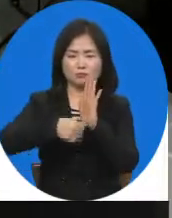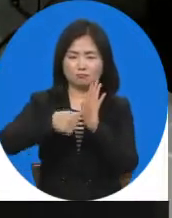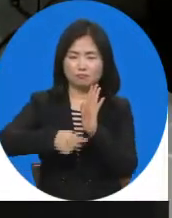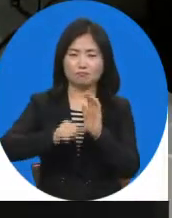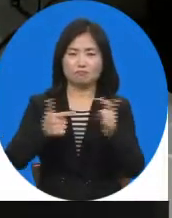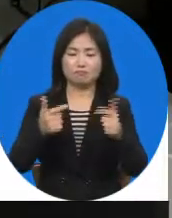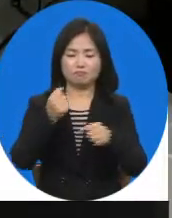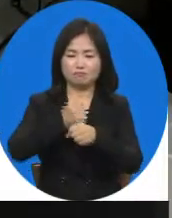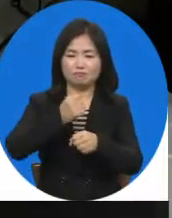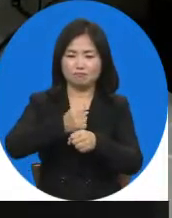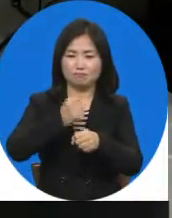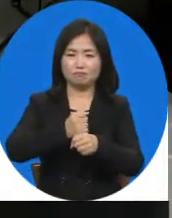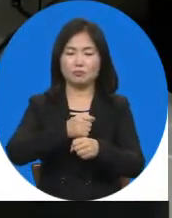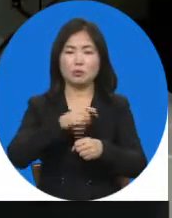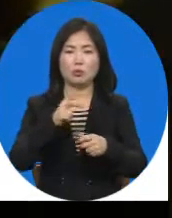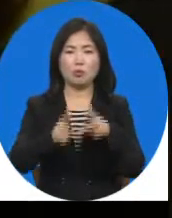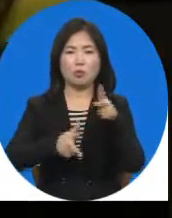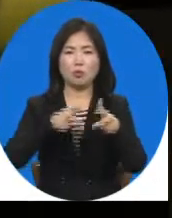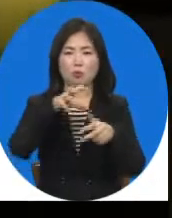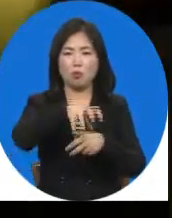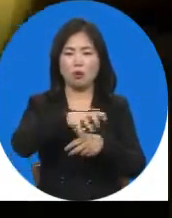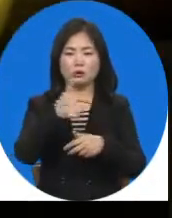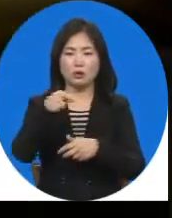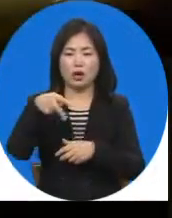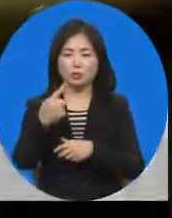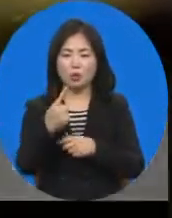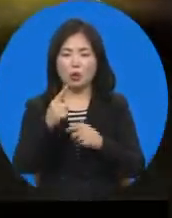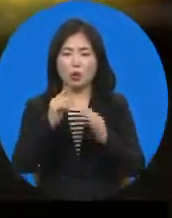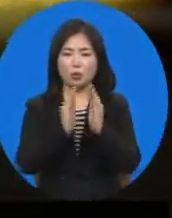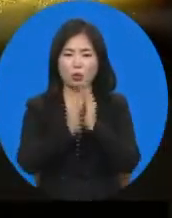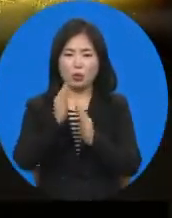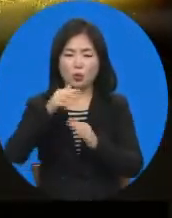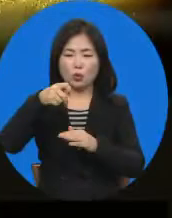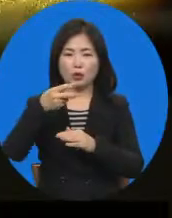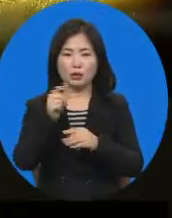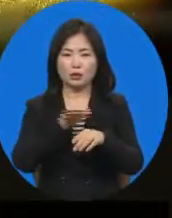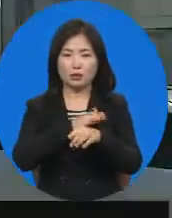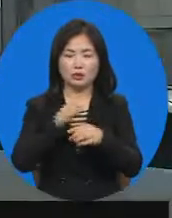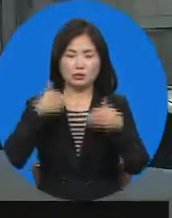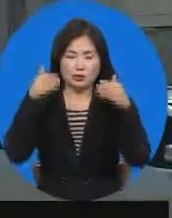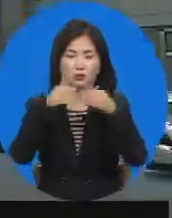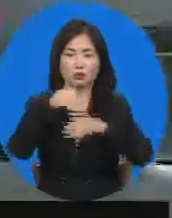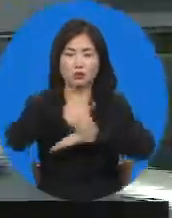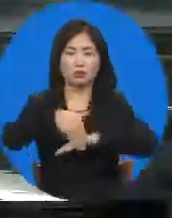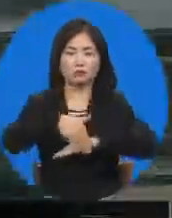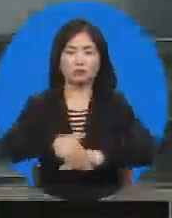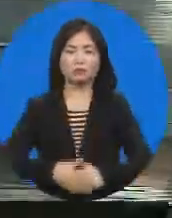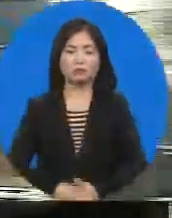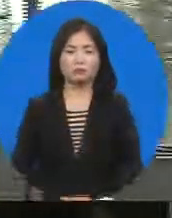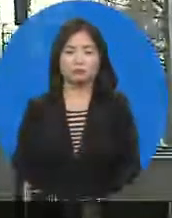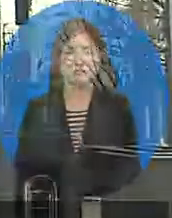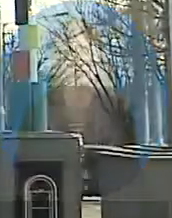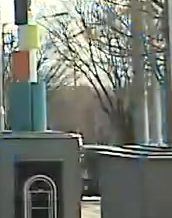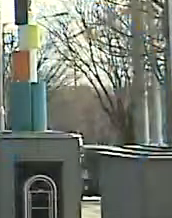신소재 부품과 009 와 나노 다이아몬드 코팅 장비 개발에 주력할 예정입니다